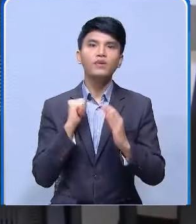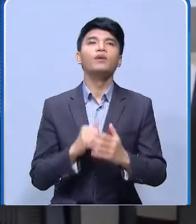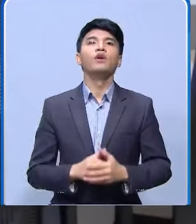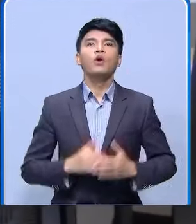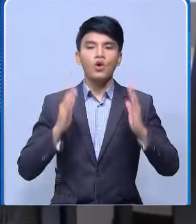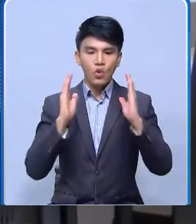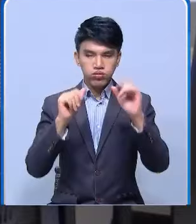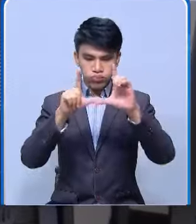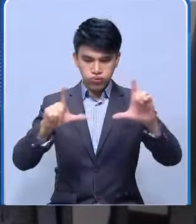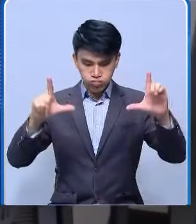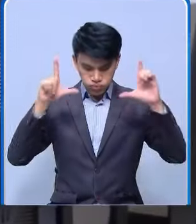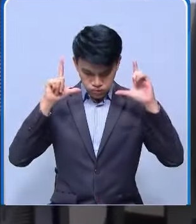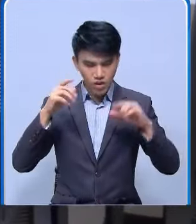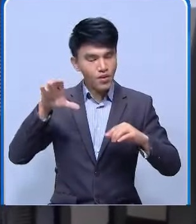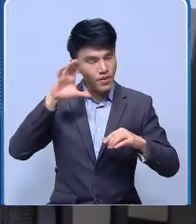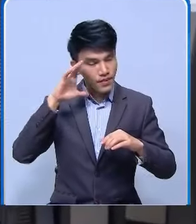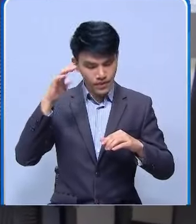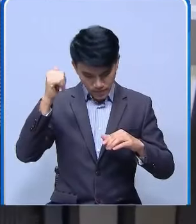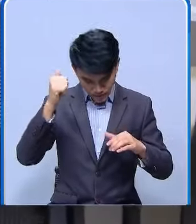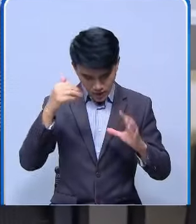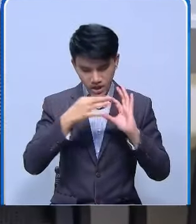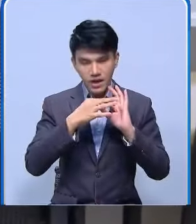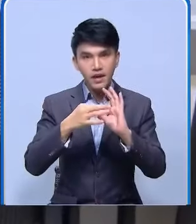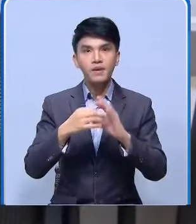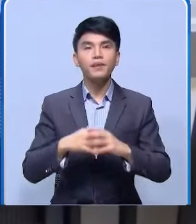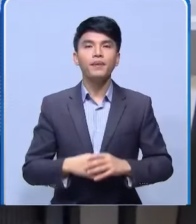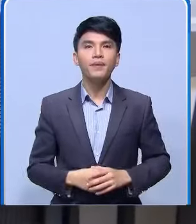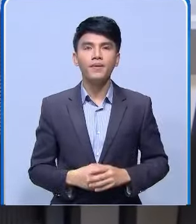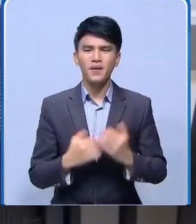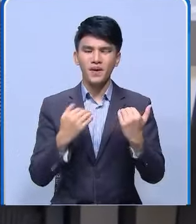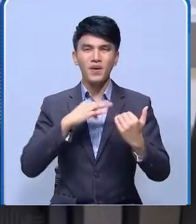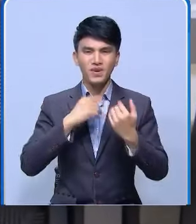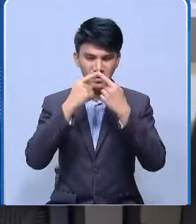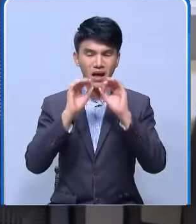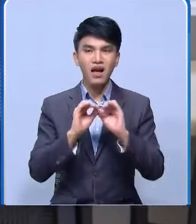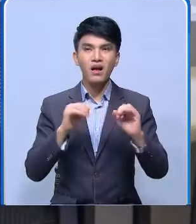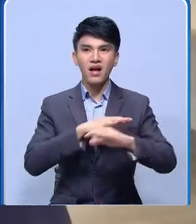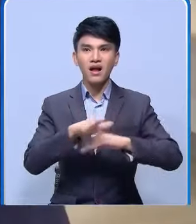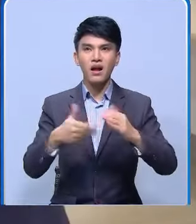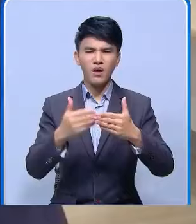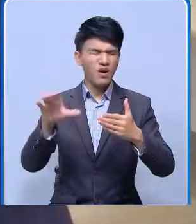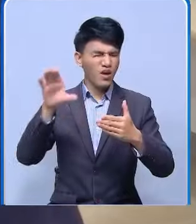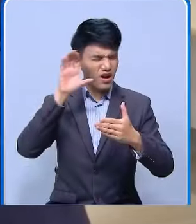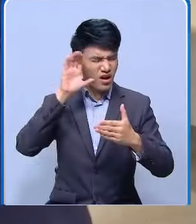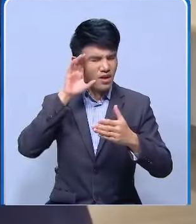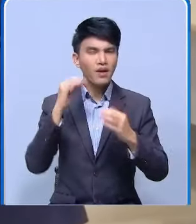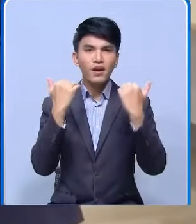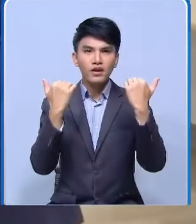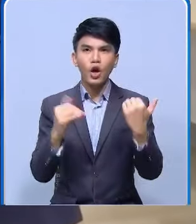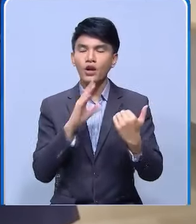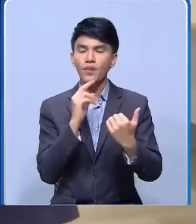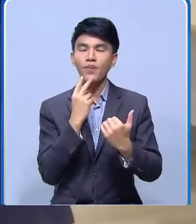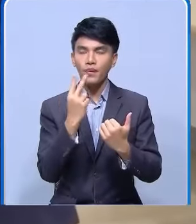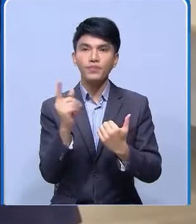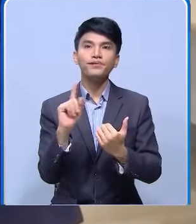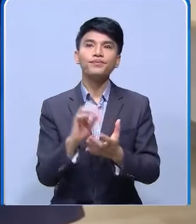บุคคลที่มีชื่อเสียงมีความน่าเชื่อถือเข้ามามีส่วนเกี่ยวข้องด้วยก็เลยไม่แปลกหรอกครับที่ทำให้หลายๆคนหลงเชื่อนะครับดังนั้นถ้าเกิดไปเจอเหตุการณ์แบบ